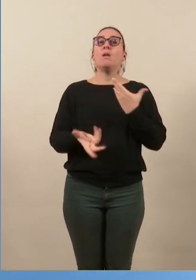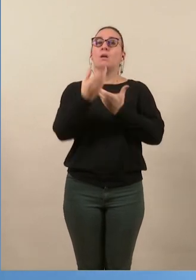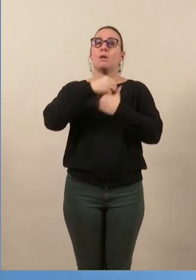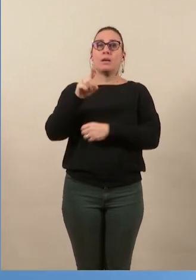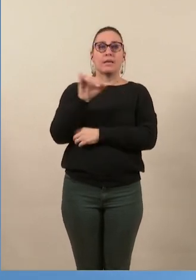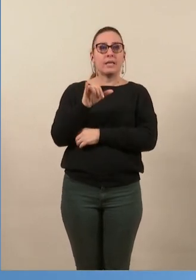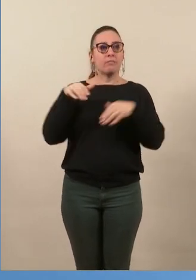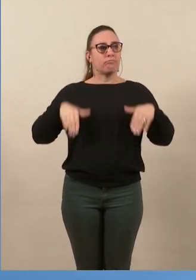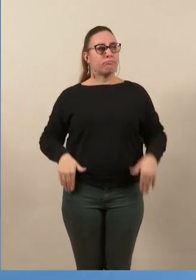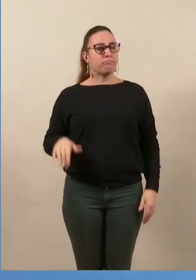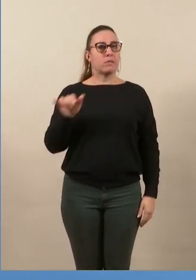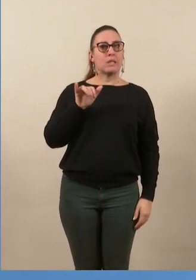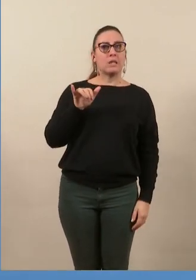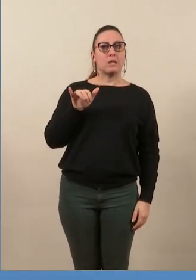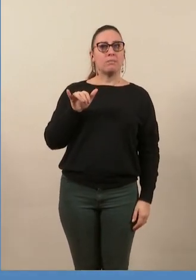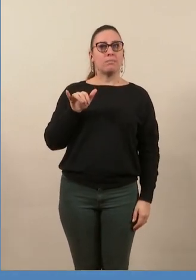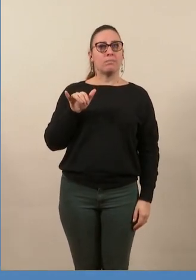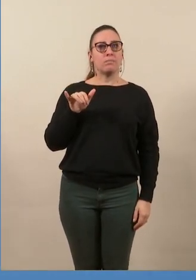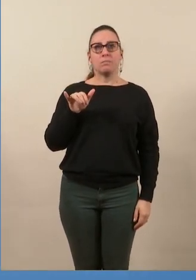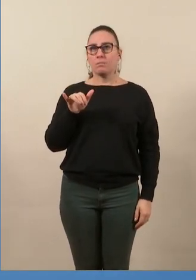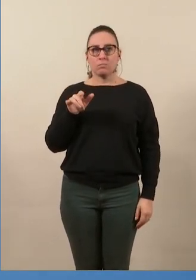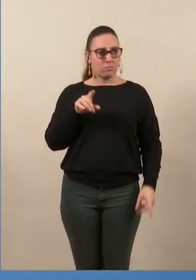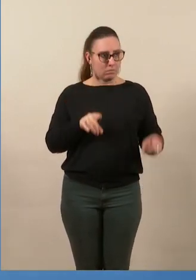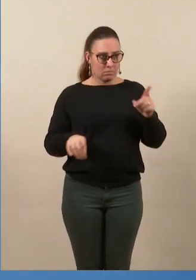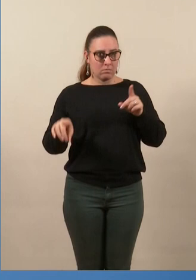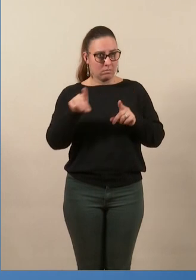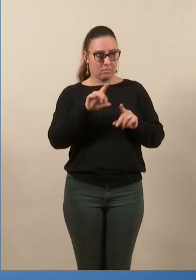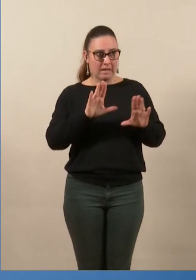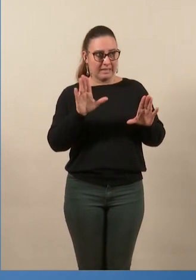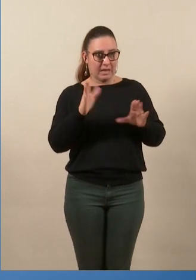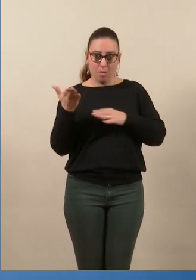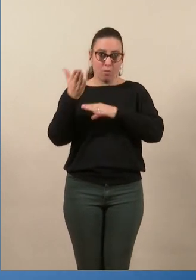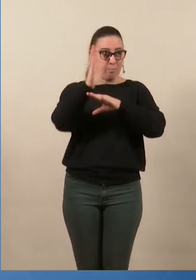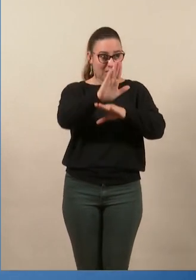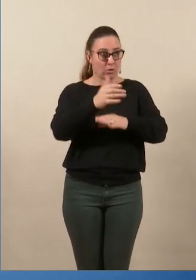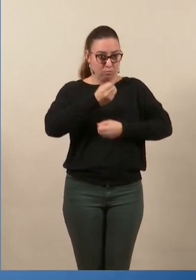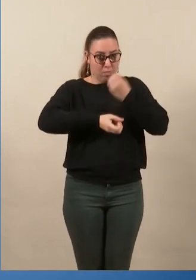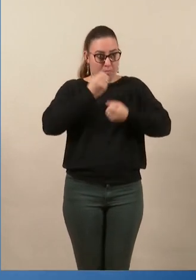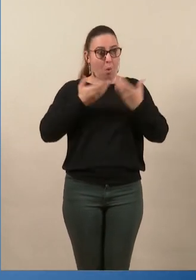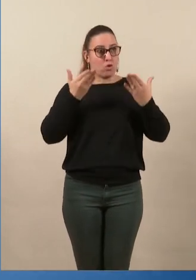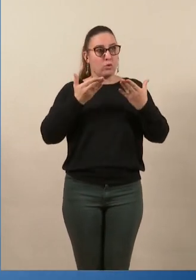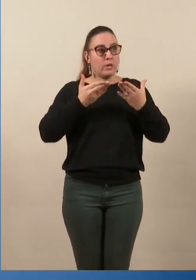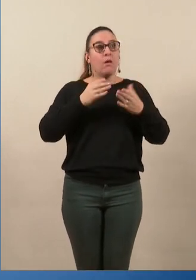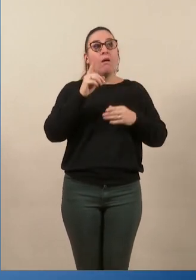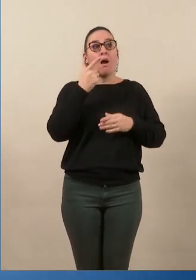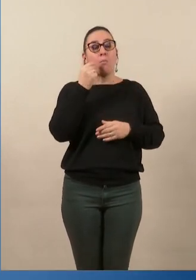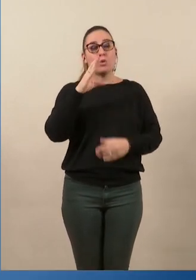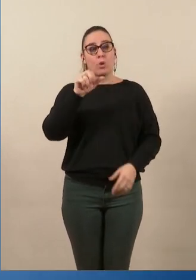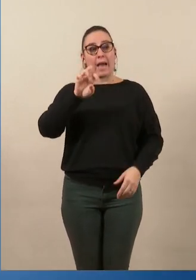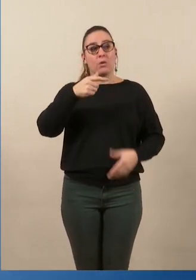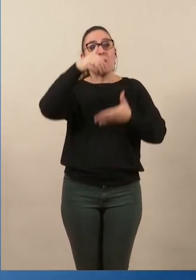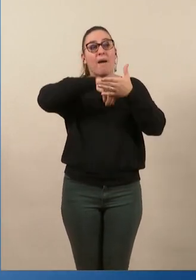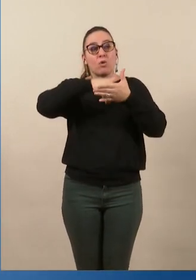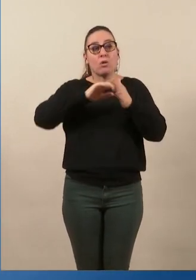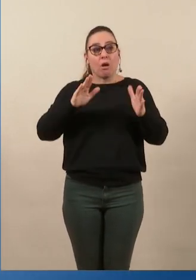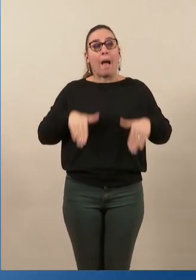qui s'abstient c'est juste sur le fait que le rapport a été présenté hein c'est pas sur le fond du rapport monsieur Carignon donc